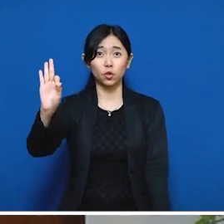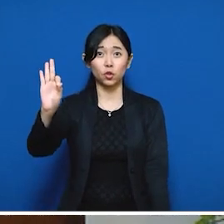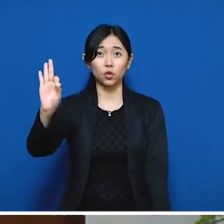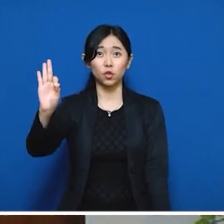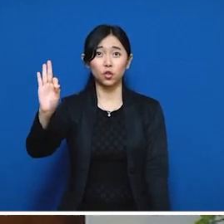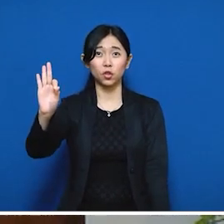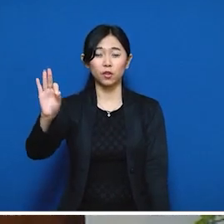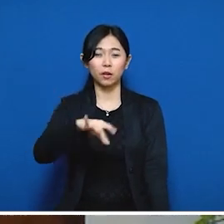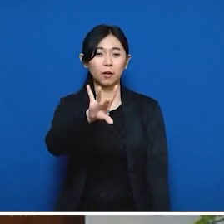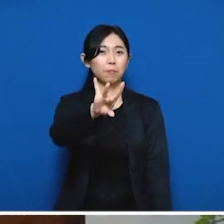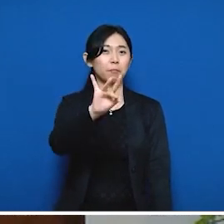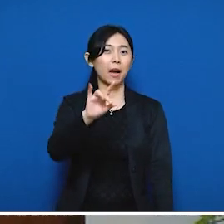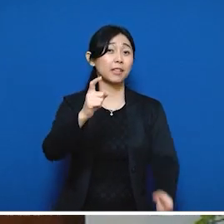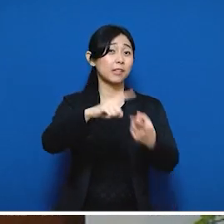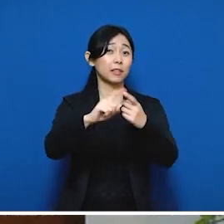sahabatnya,